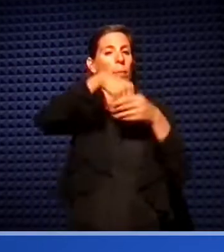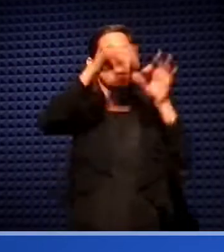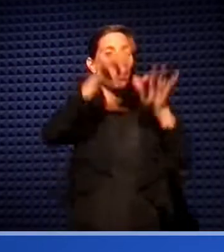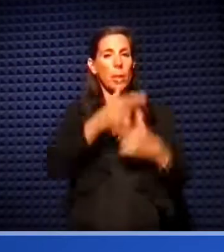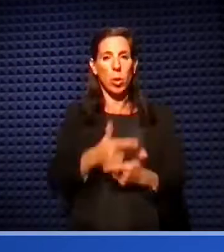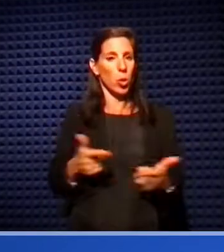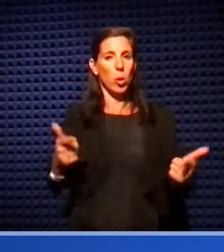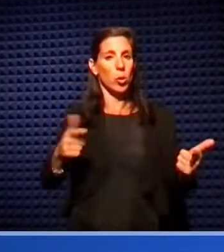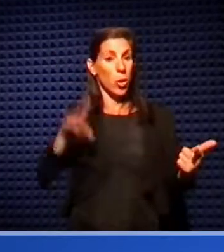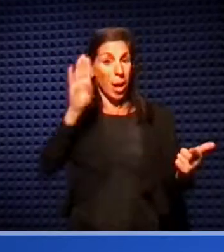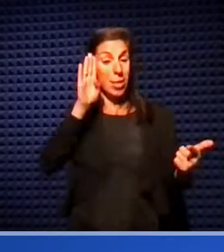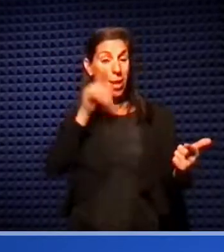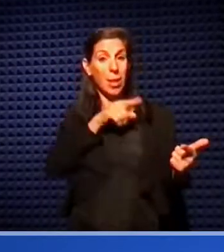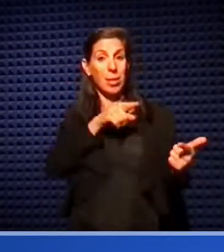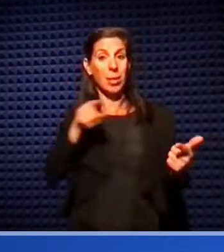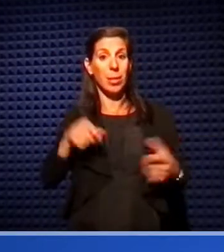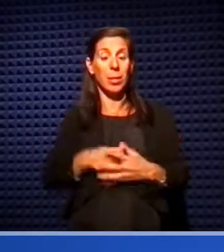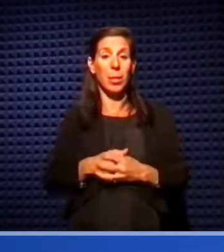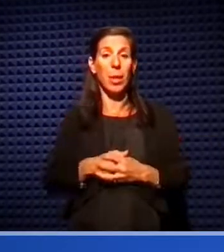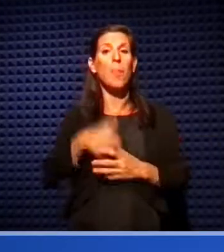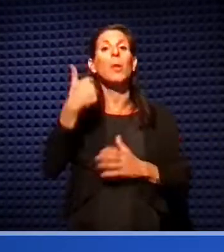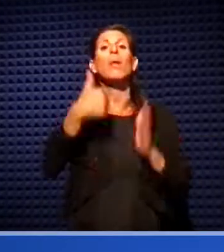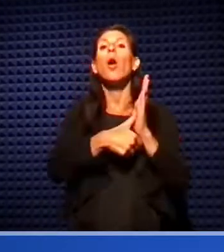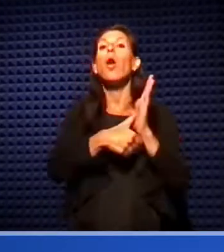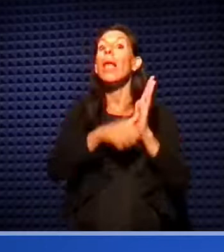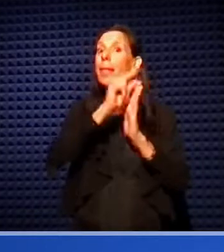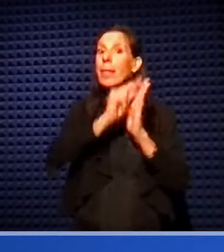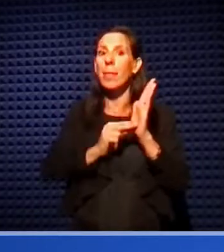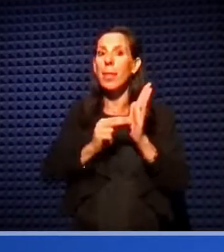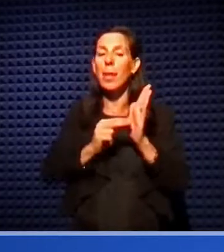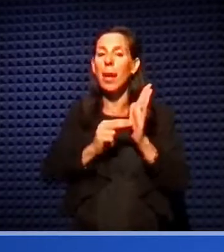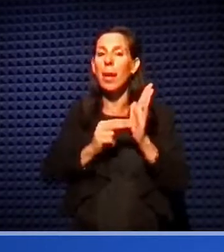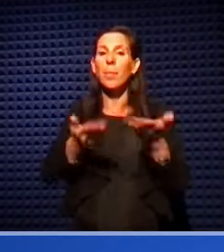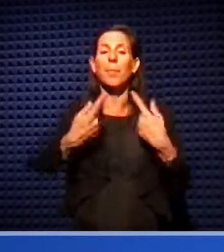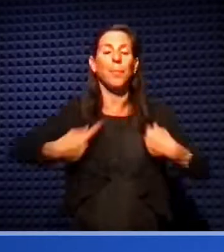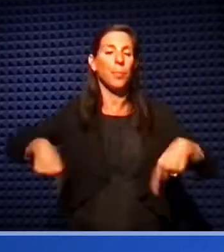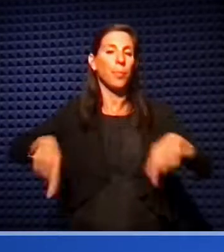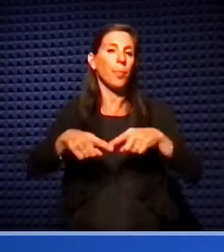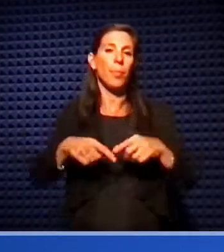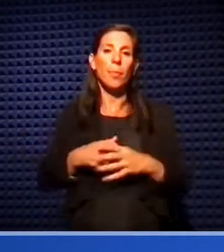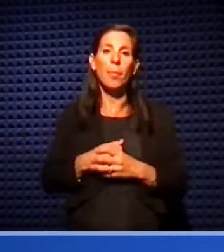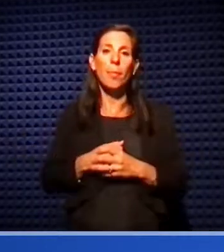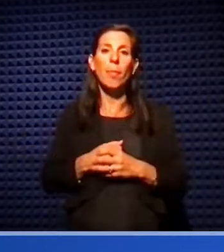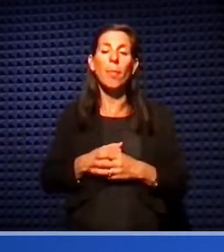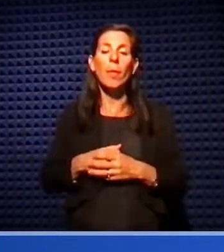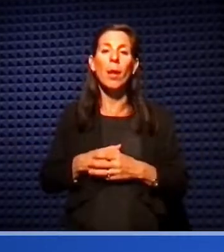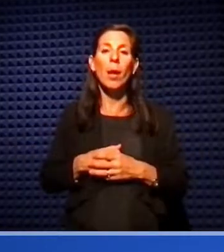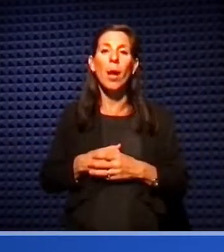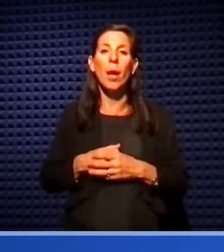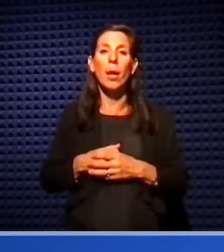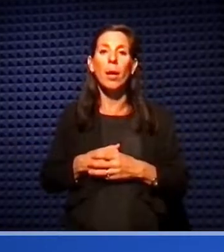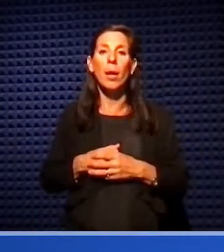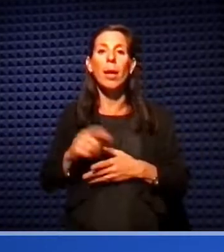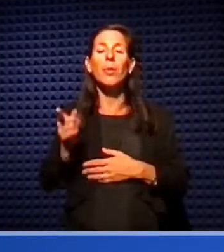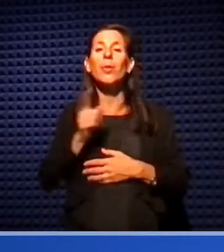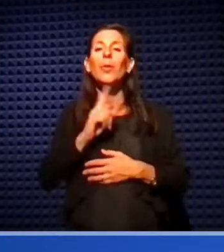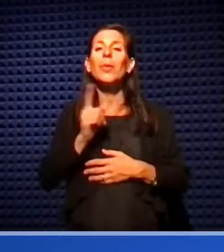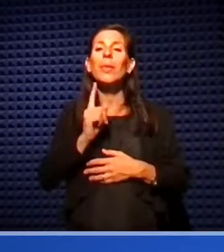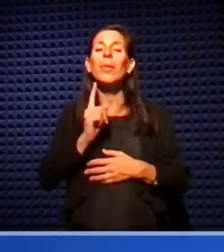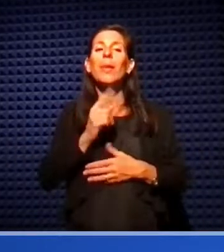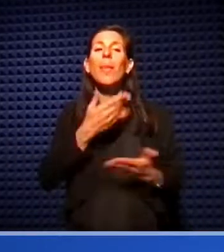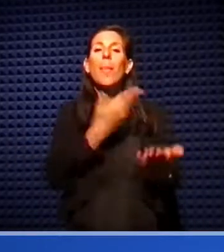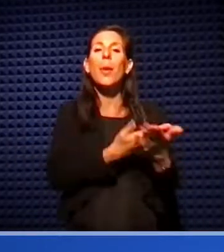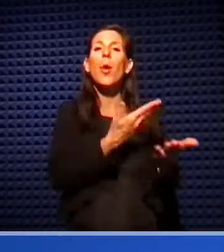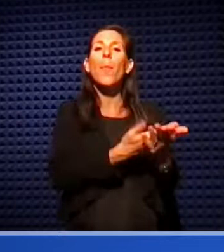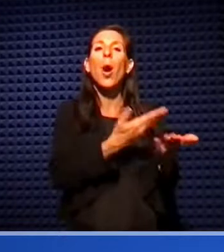زقبر بقبر حق ديو ويس بمسمع عملت انكبل إكزي أبهير أبو بملأت من فس قدس كم زعدل أبزو قلصو إزو من